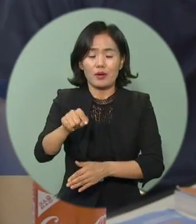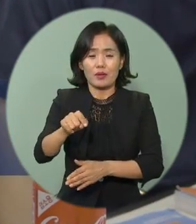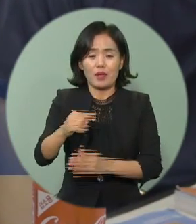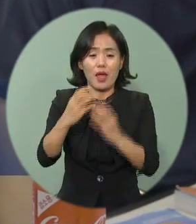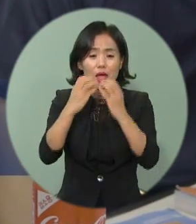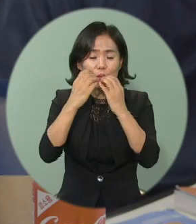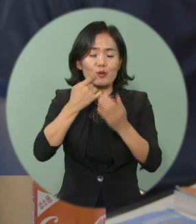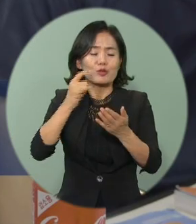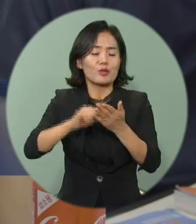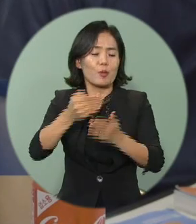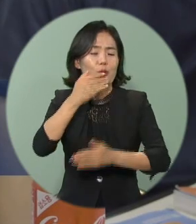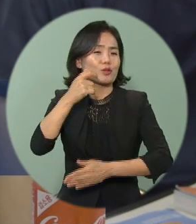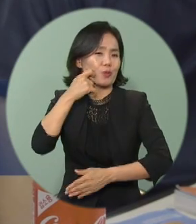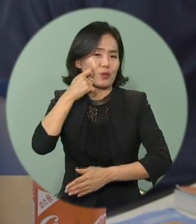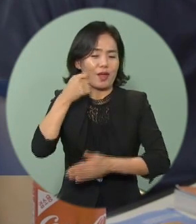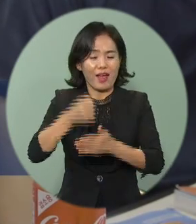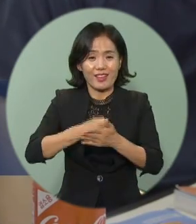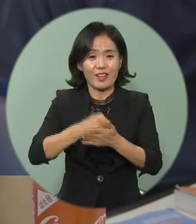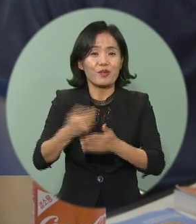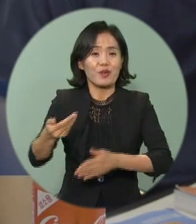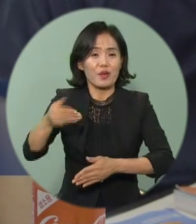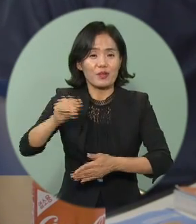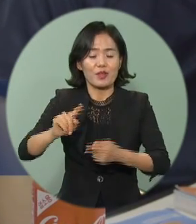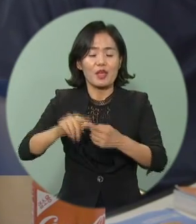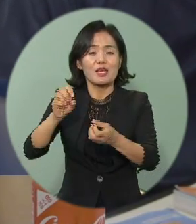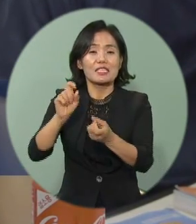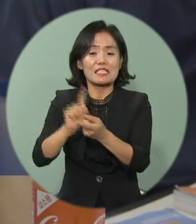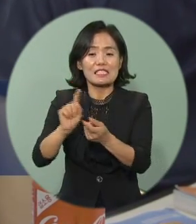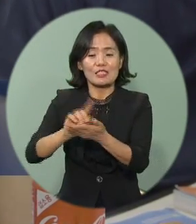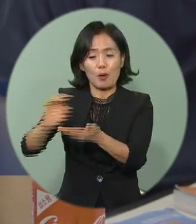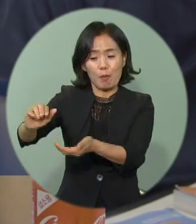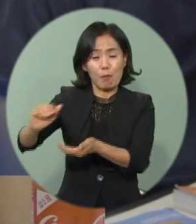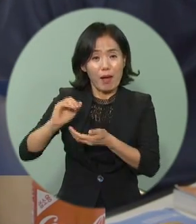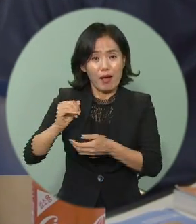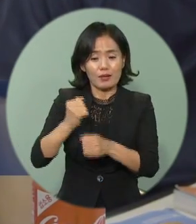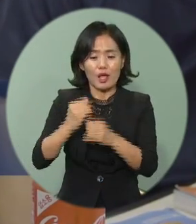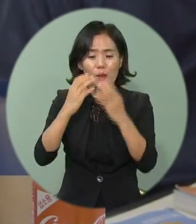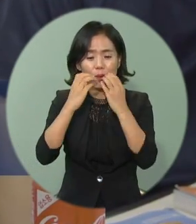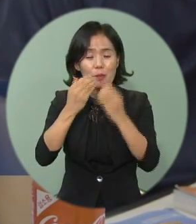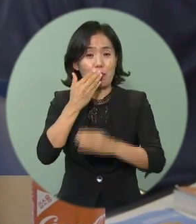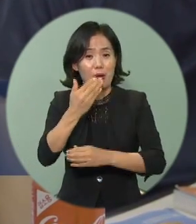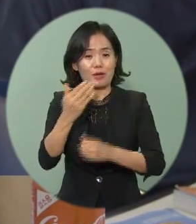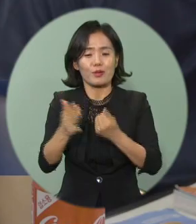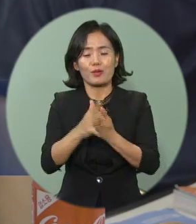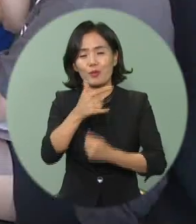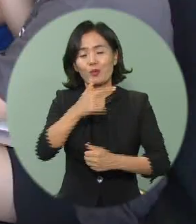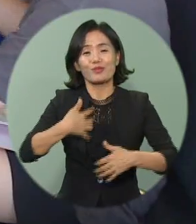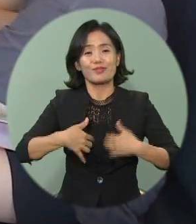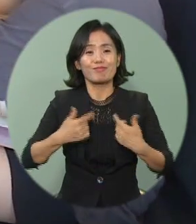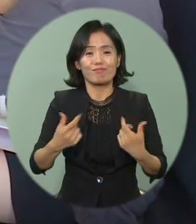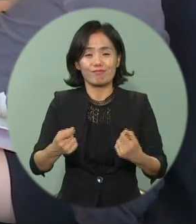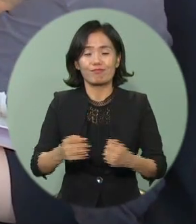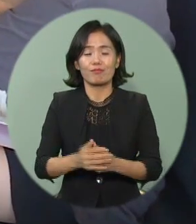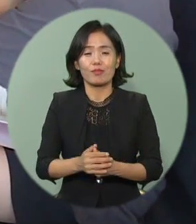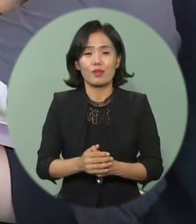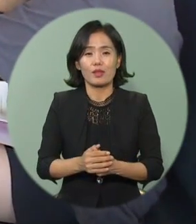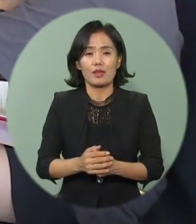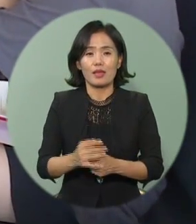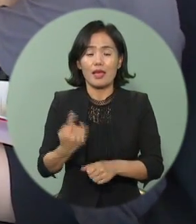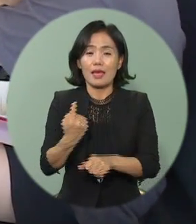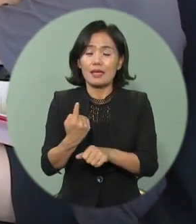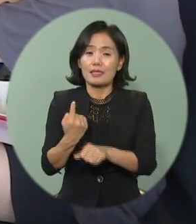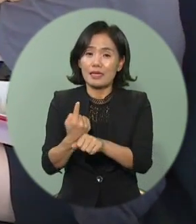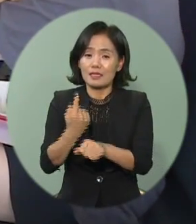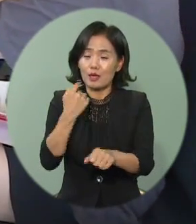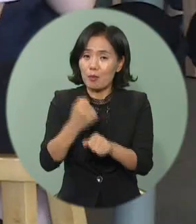쉽게 먹을 수가 없어서 아쉬웠는데 이렇게 직접 와서 나눠주셔서 친구들이랑 햄버거를 먹을 수 있게 돼서 너무 좋아요. 지난해 출시된 뒤 한